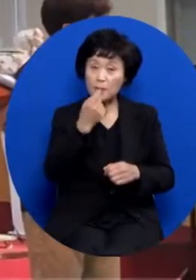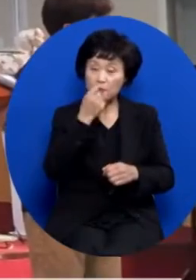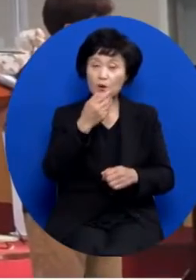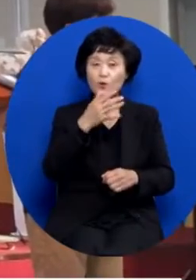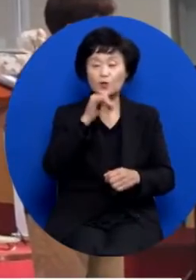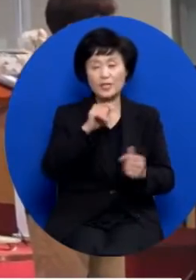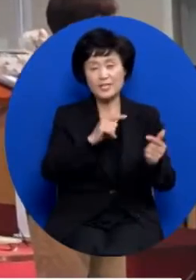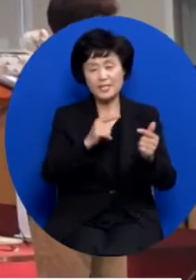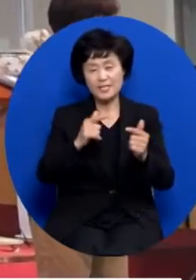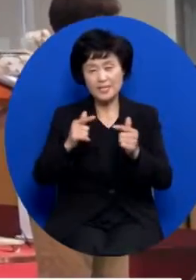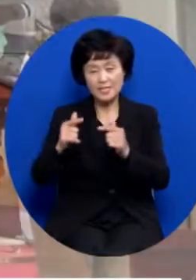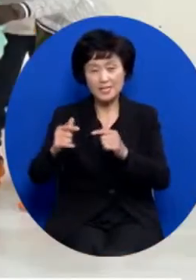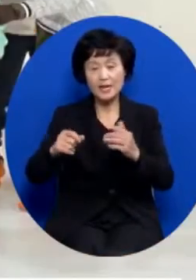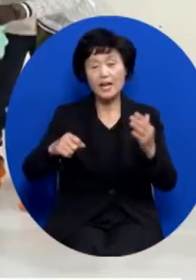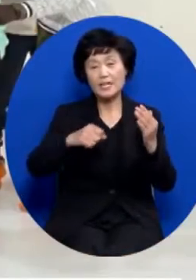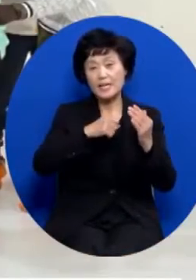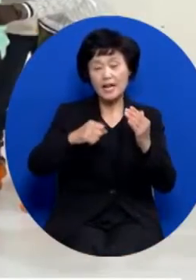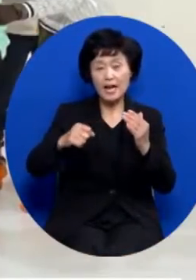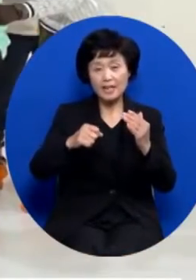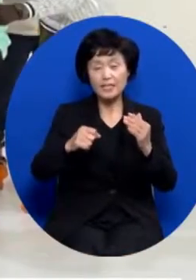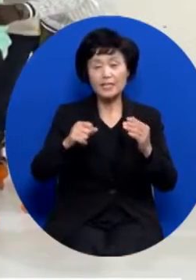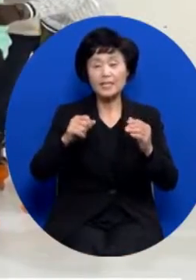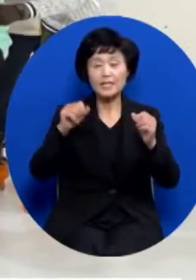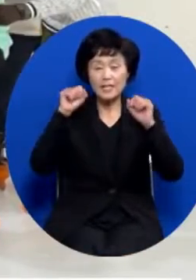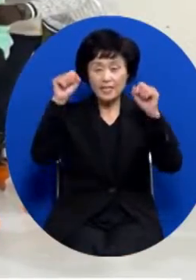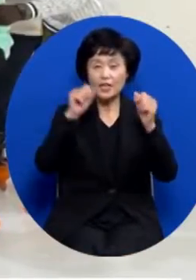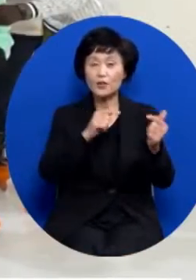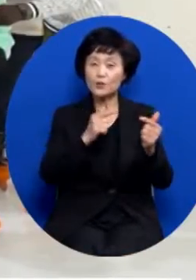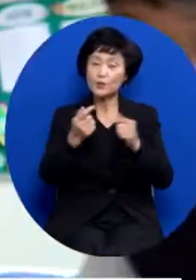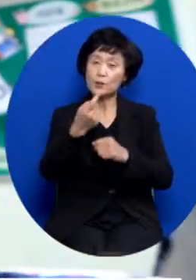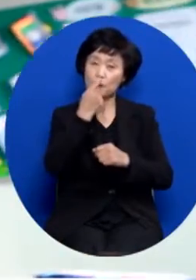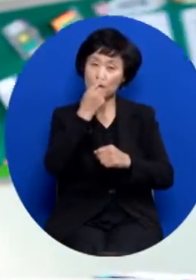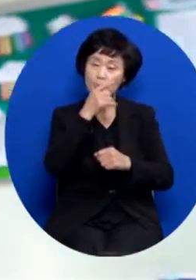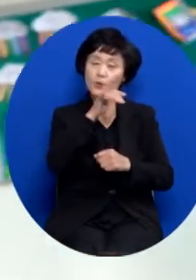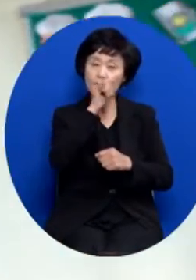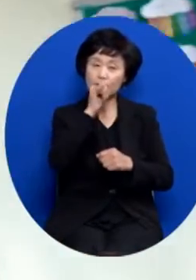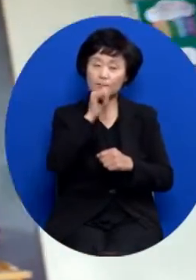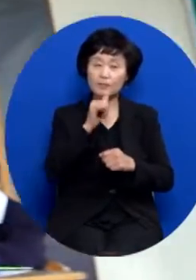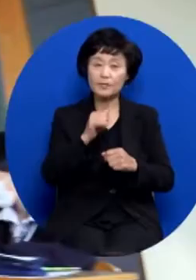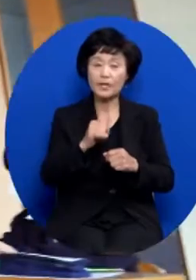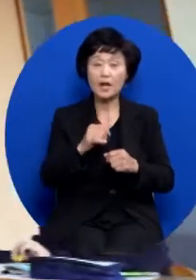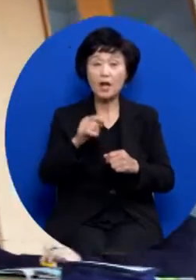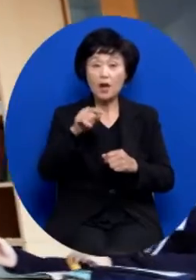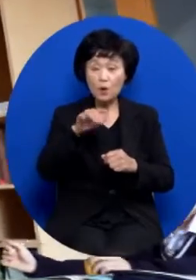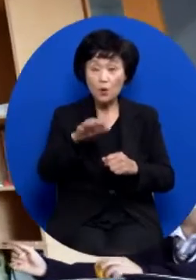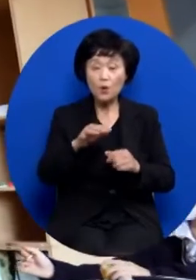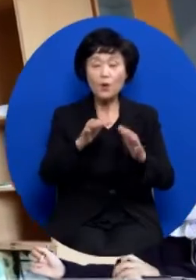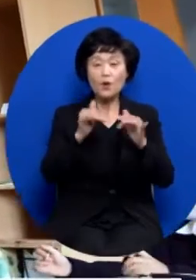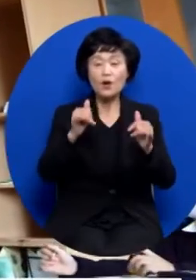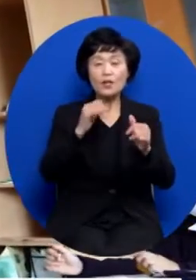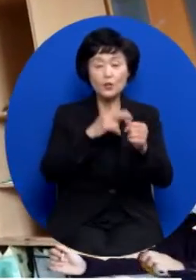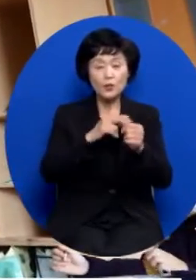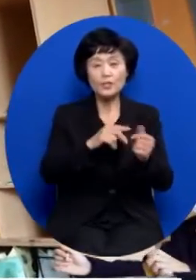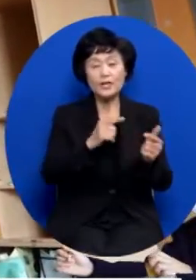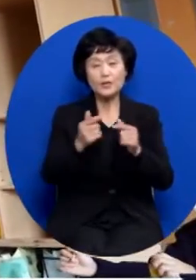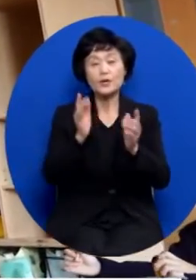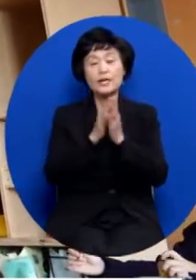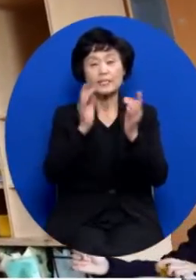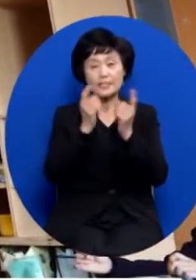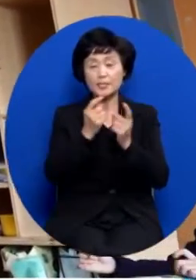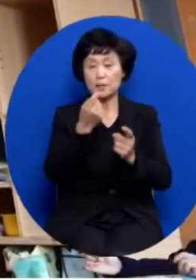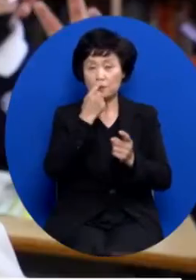운동을 배우며 학생들은 다양한 문화와 정서를 습득합니다. 원어민 교사와 함께 생활하며 배우는 외국어